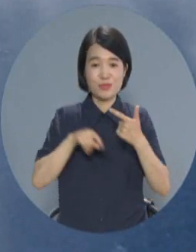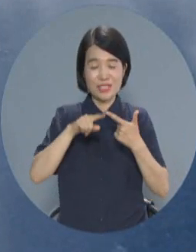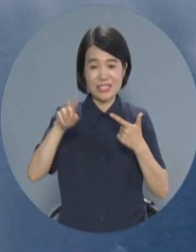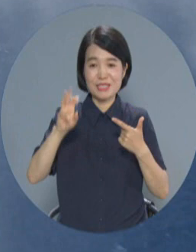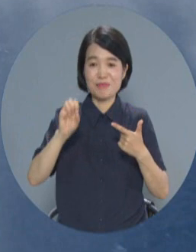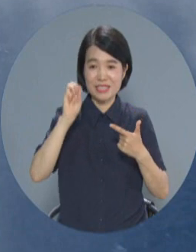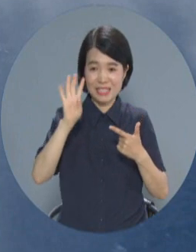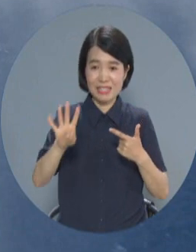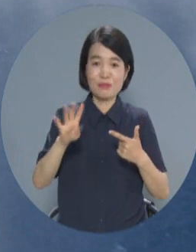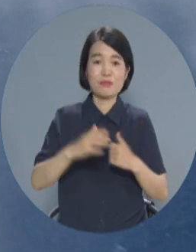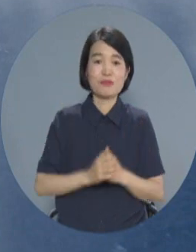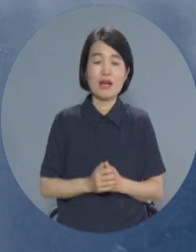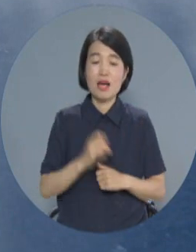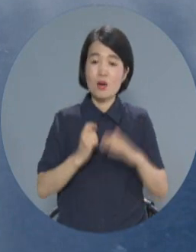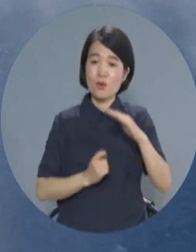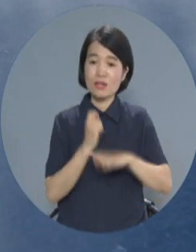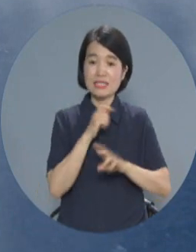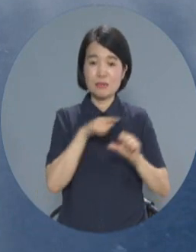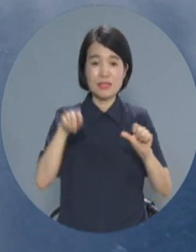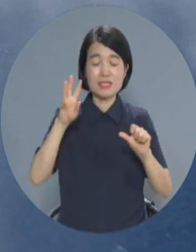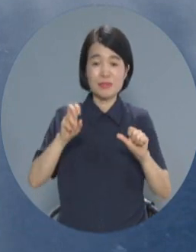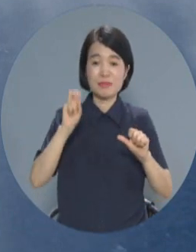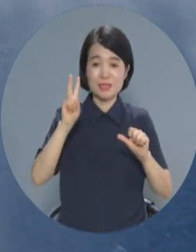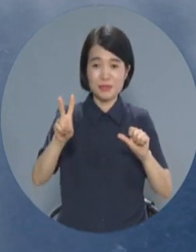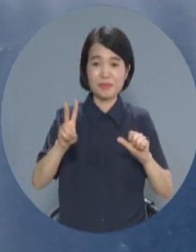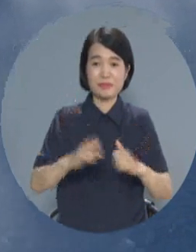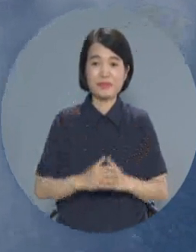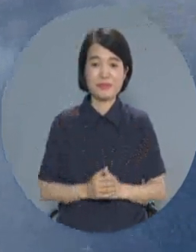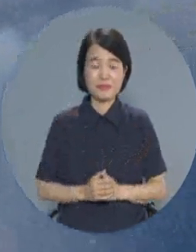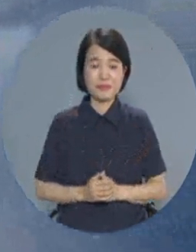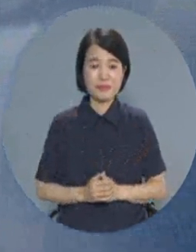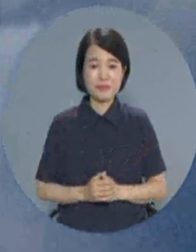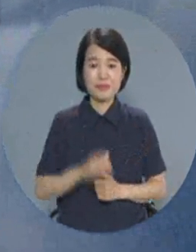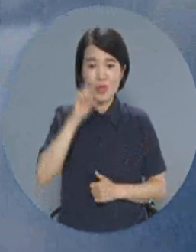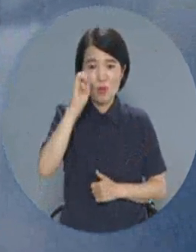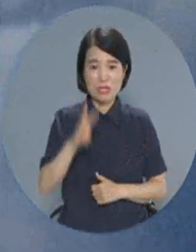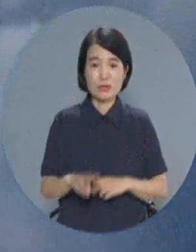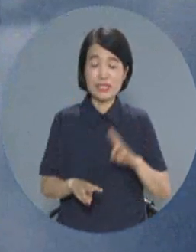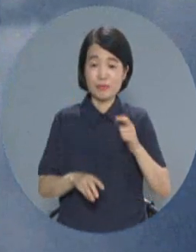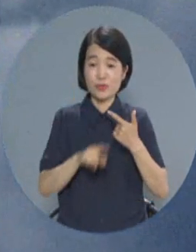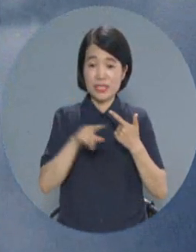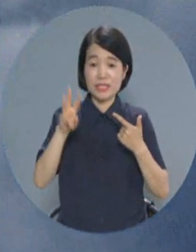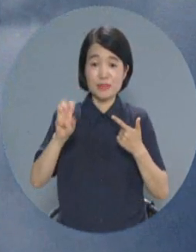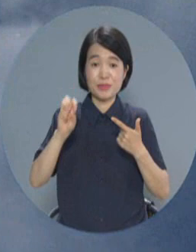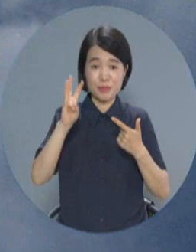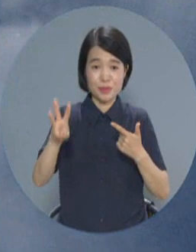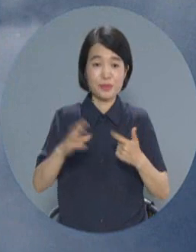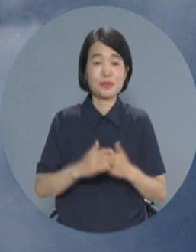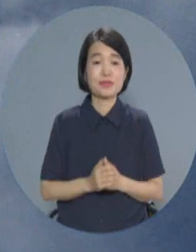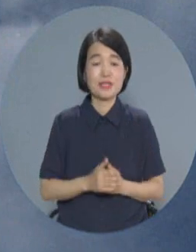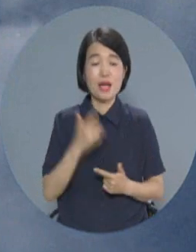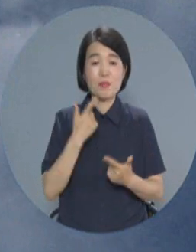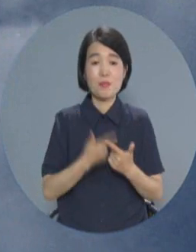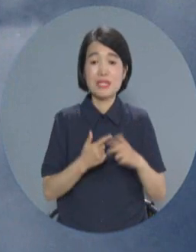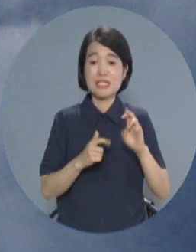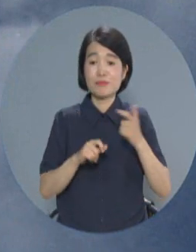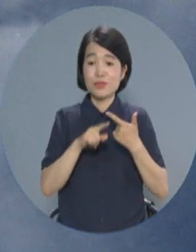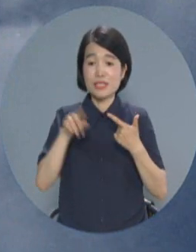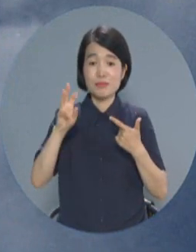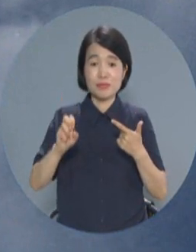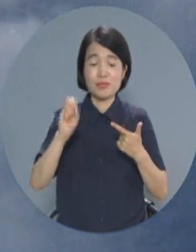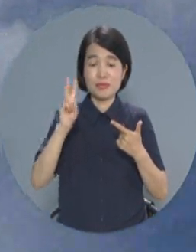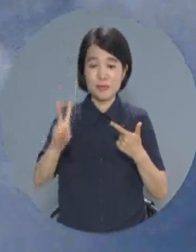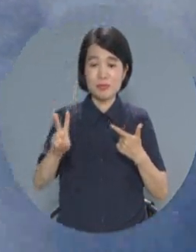26에서 34도, 고흥은 25에서 32도입니다. 광주는 26에서 33도, 목포는